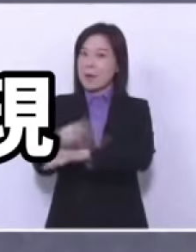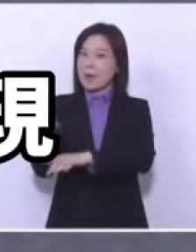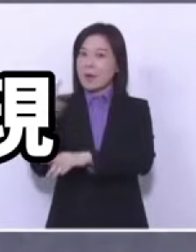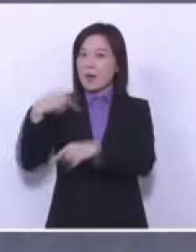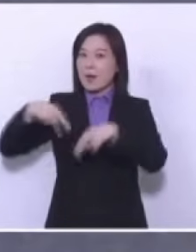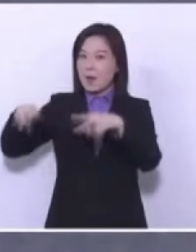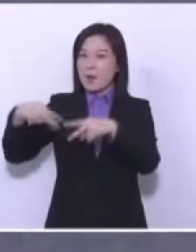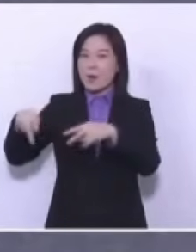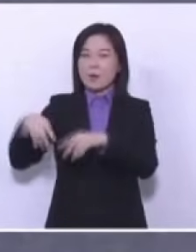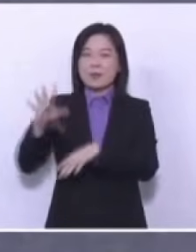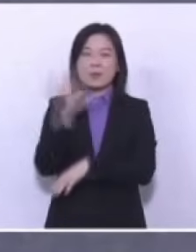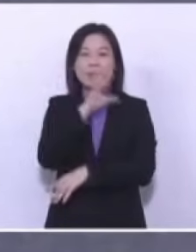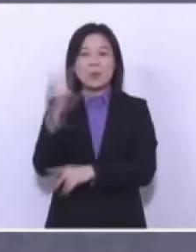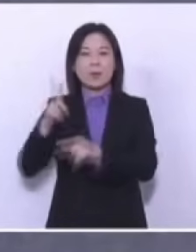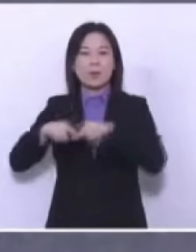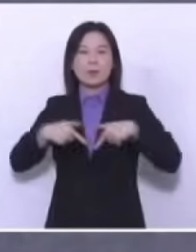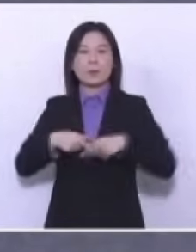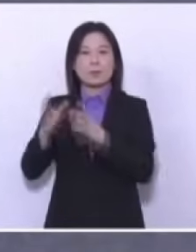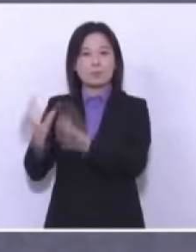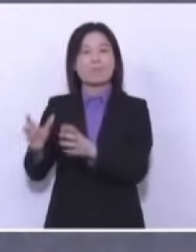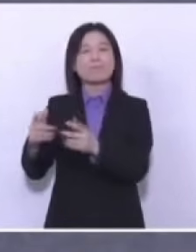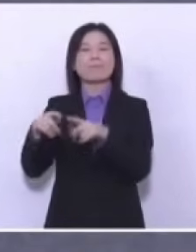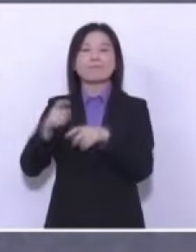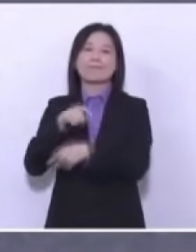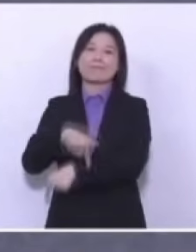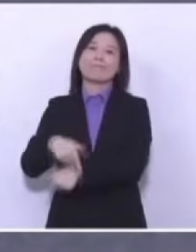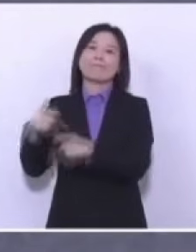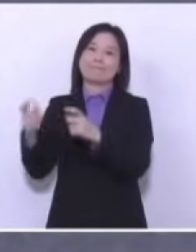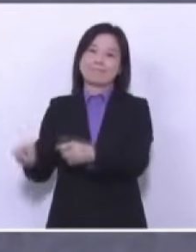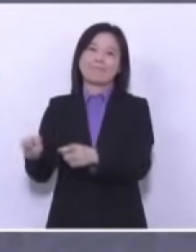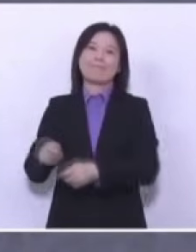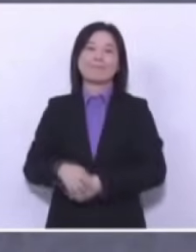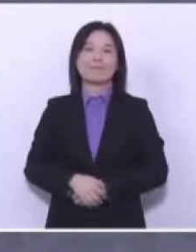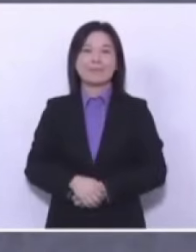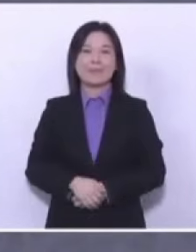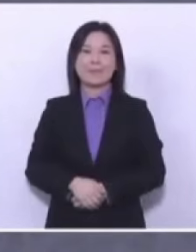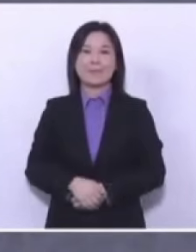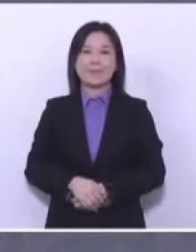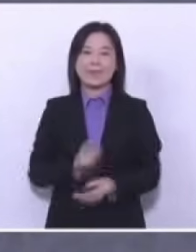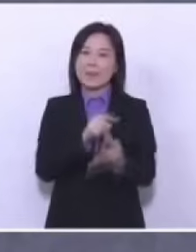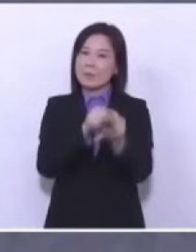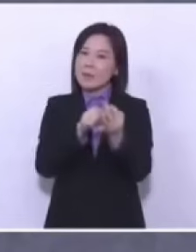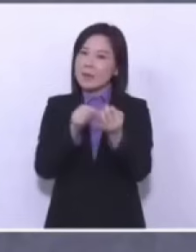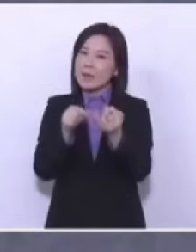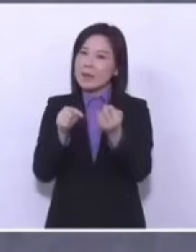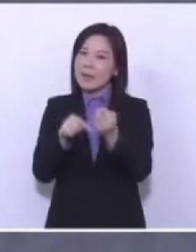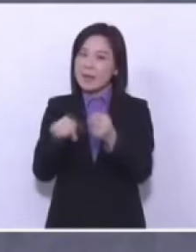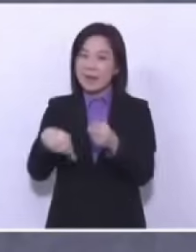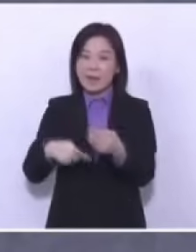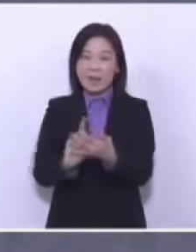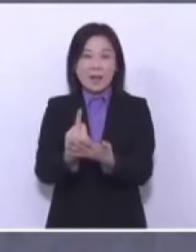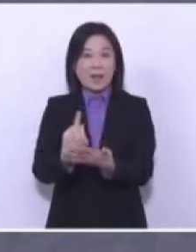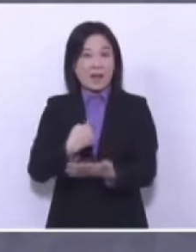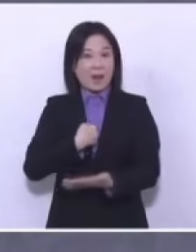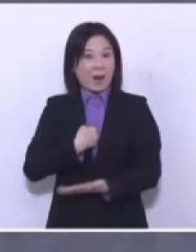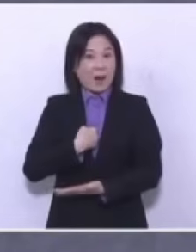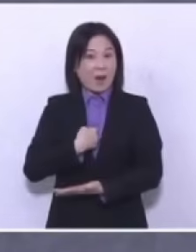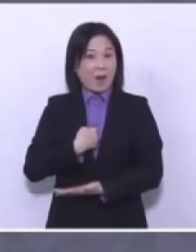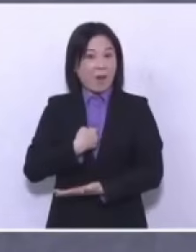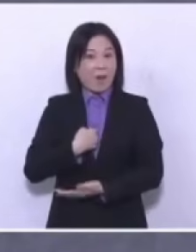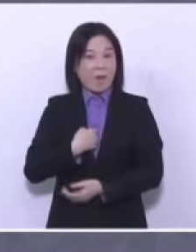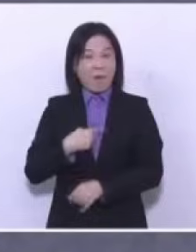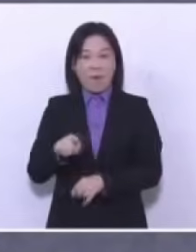港出现。所有的这一些，并不是只是柯文哲的成